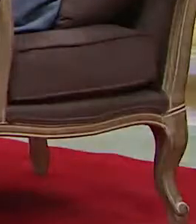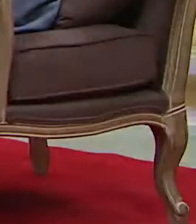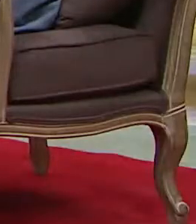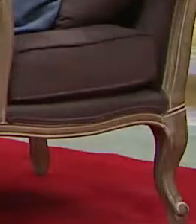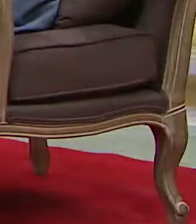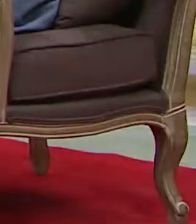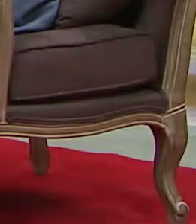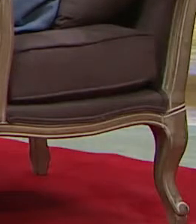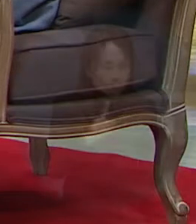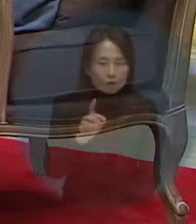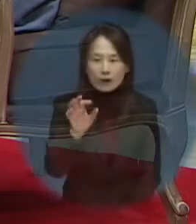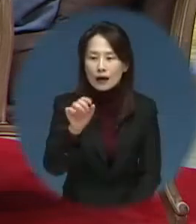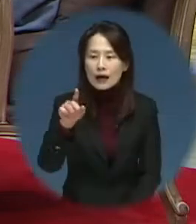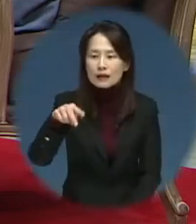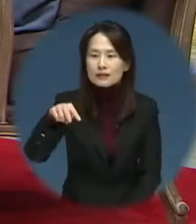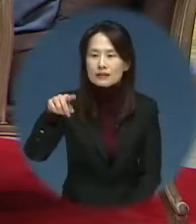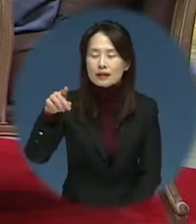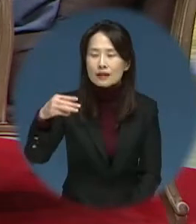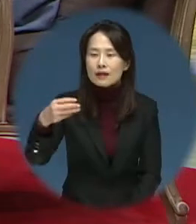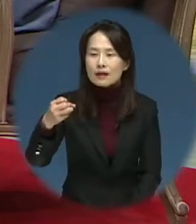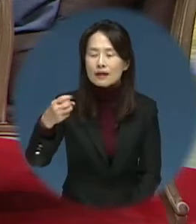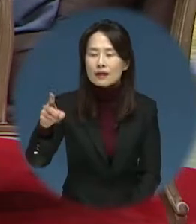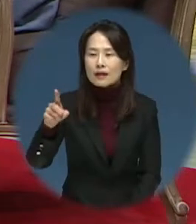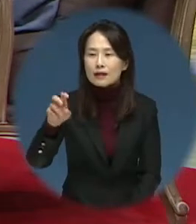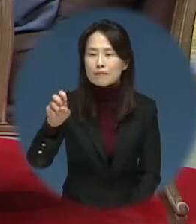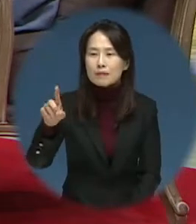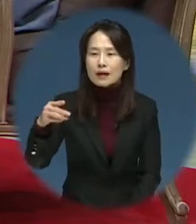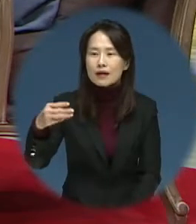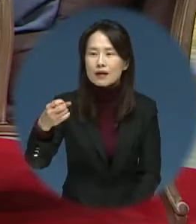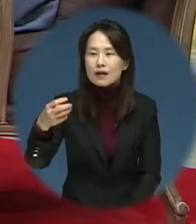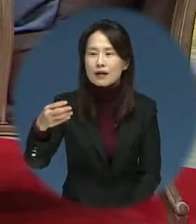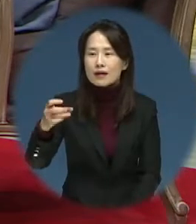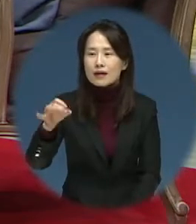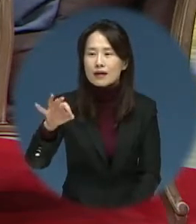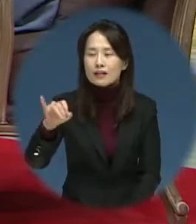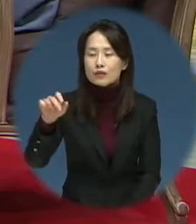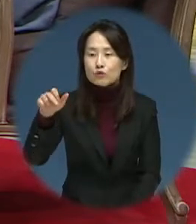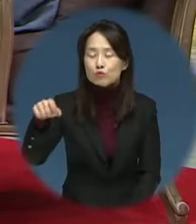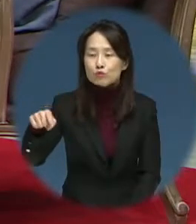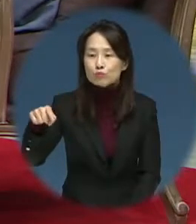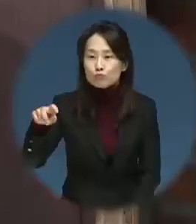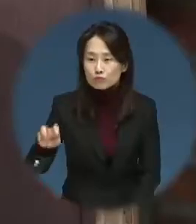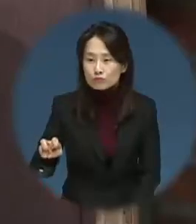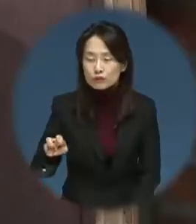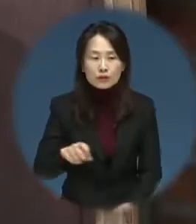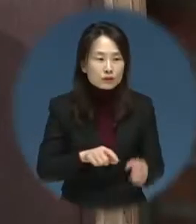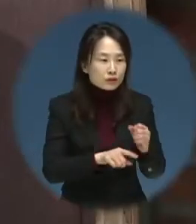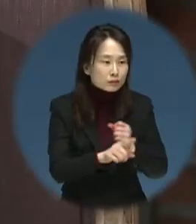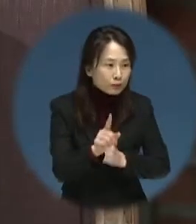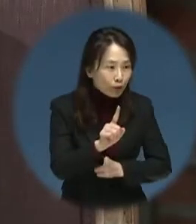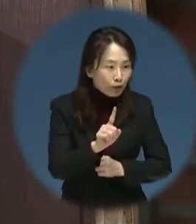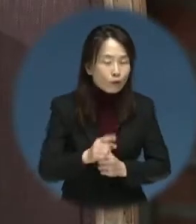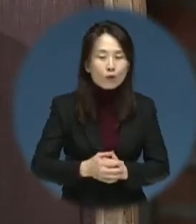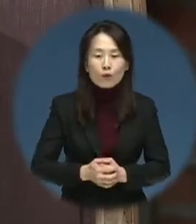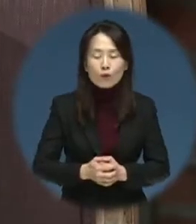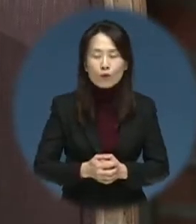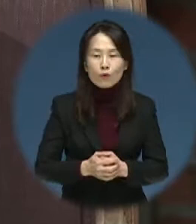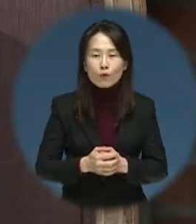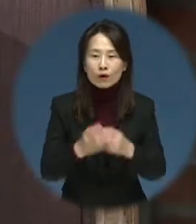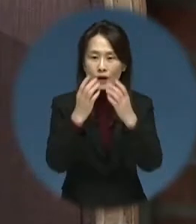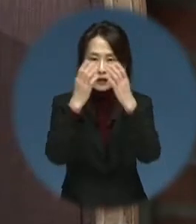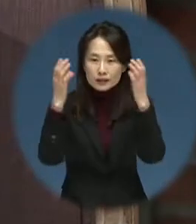뭐라고요? 아살람 알레이쿰. 그래서 말했습니다. 네. 무슨 뜻입니까? 이게 아랍이나